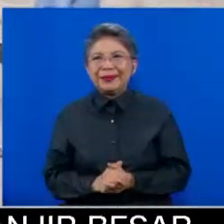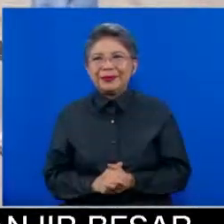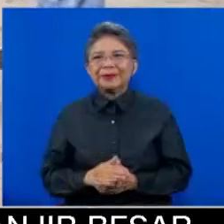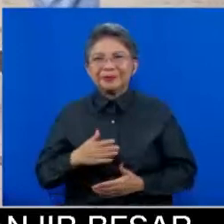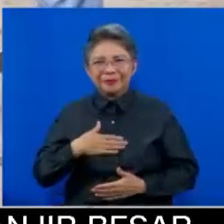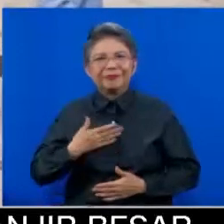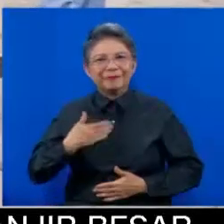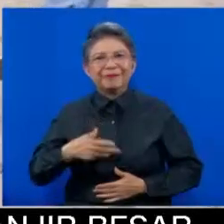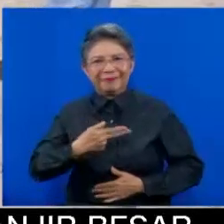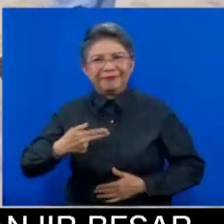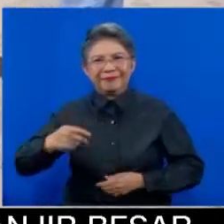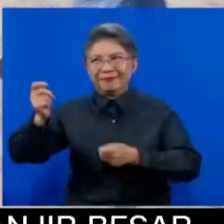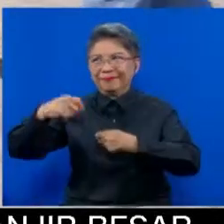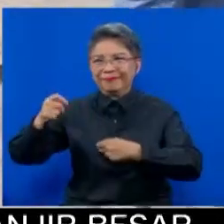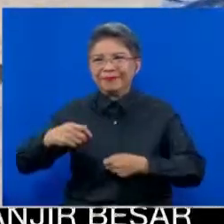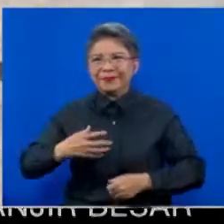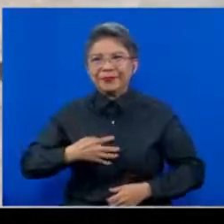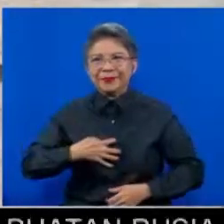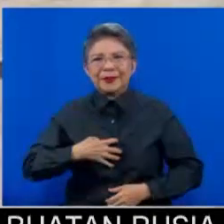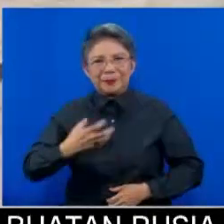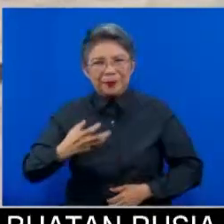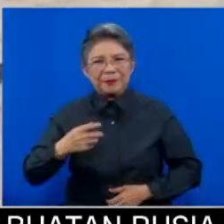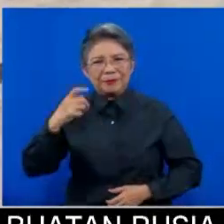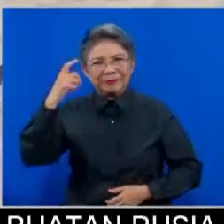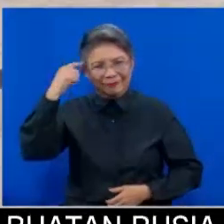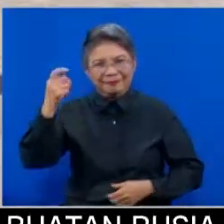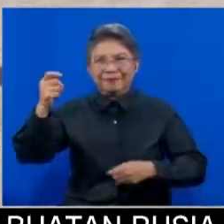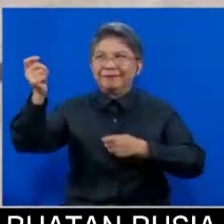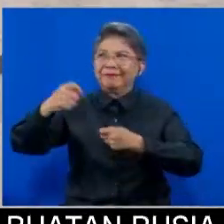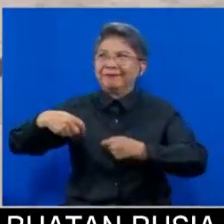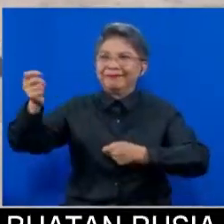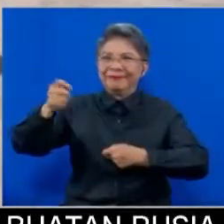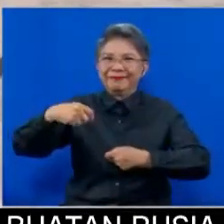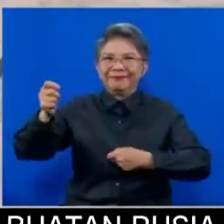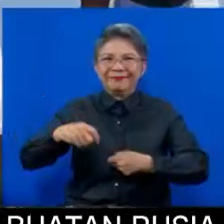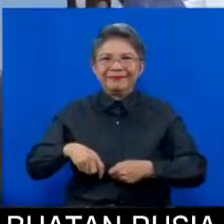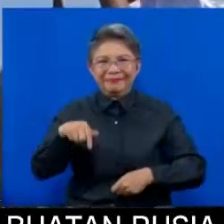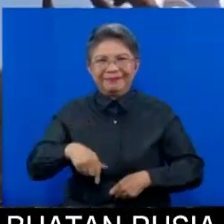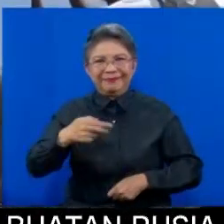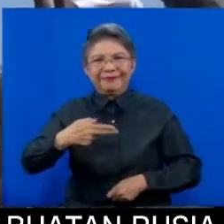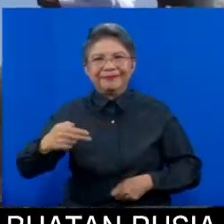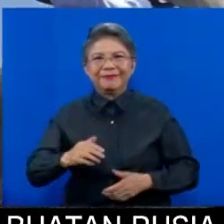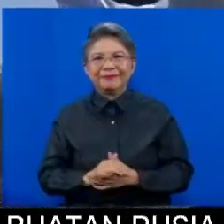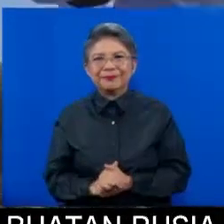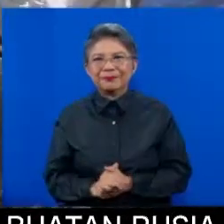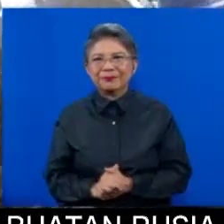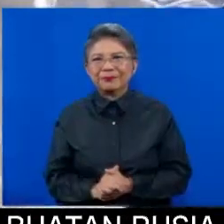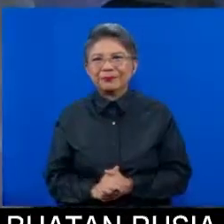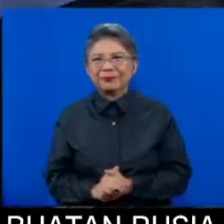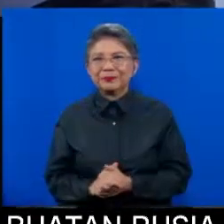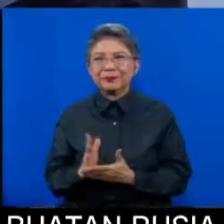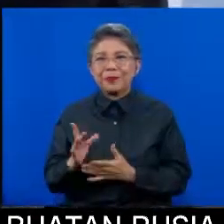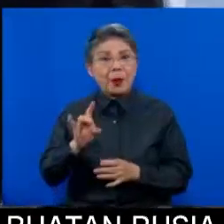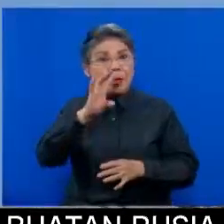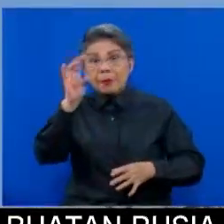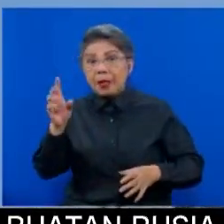layang-layang Indonesia. Saya mau belajar tentang layang-layang Indonesia. Aneka layang-layang ini